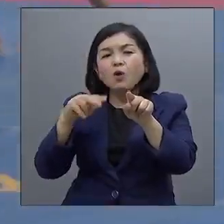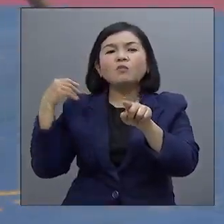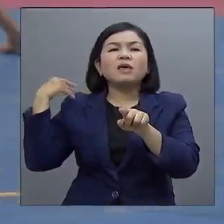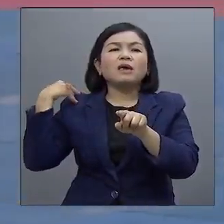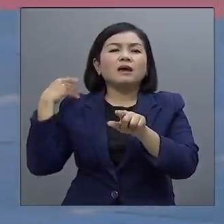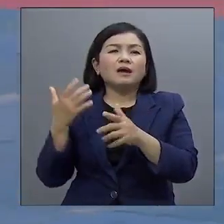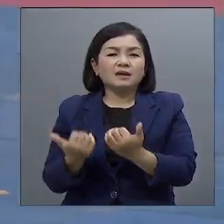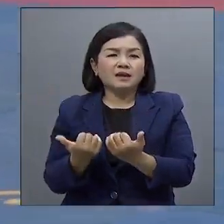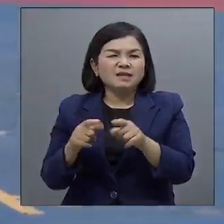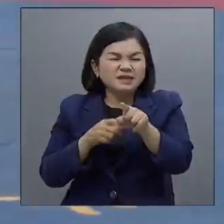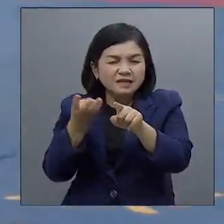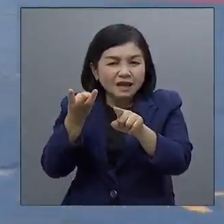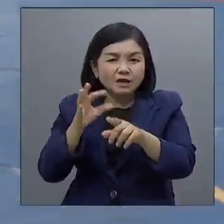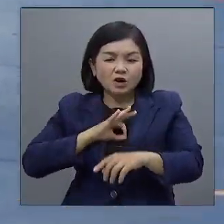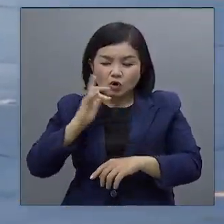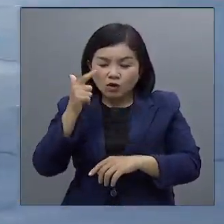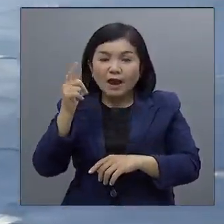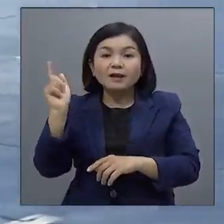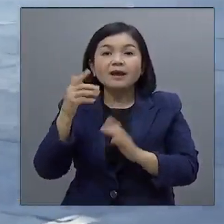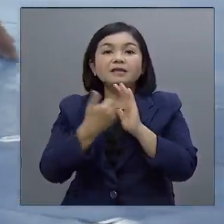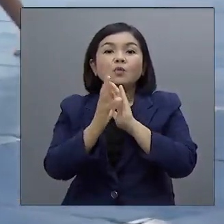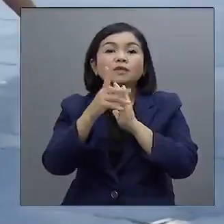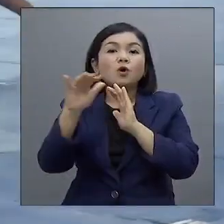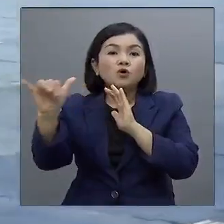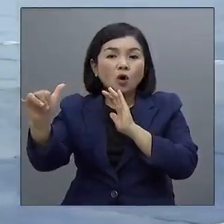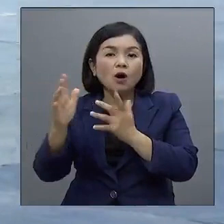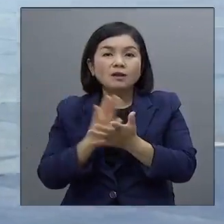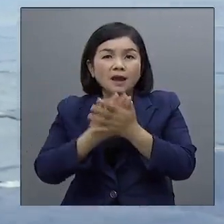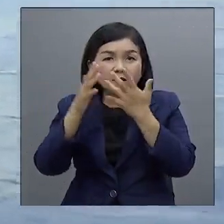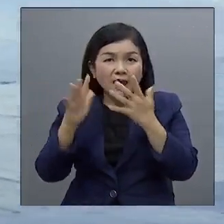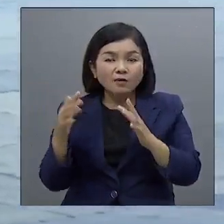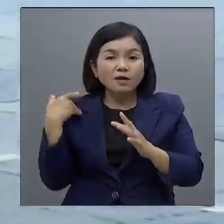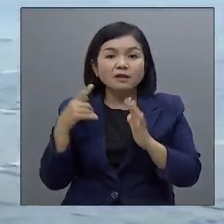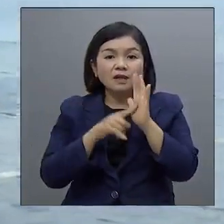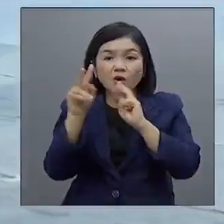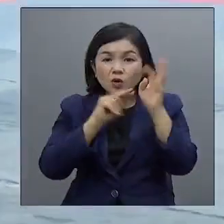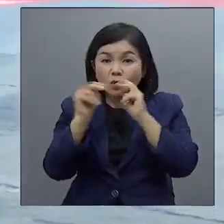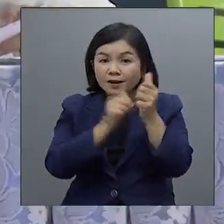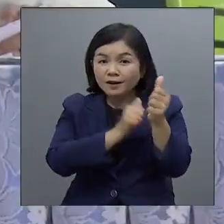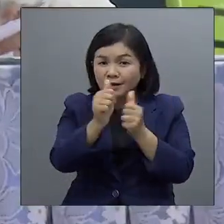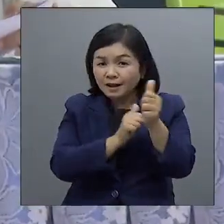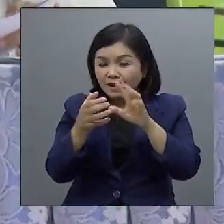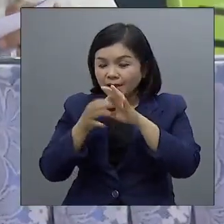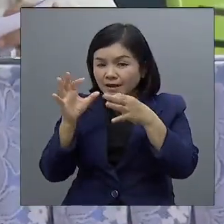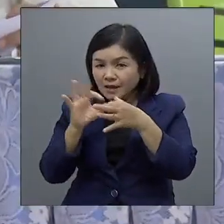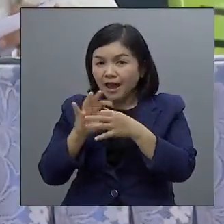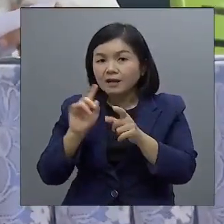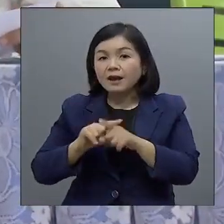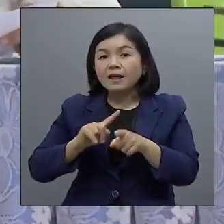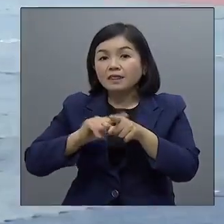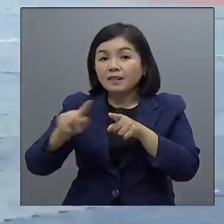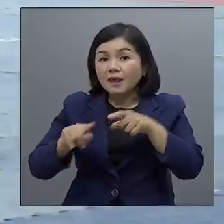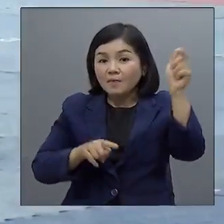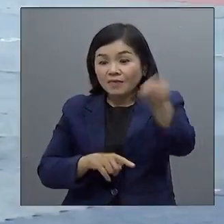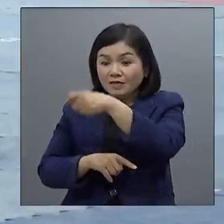ท่านั้นส่วนเหรียญทองแดงตกเป็นของชัยภูมิครับนอกจากกระบี่กระบองแล้วครับนครสวรรค์เกมครั้งนี้ก็ยังมีกีฬาดาบไทยเป็นกีฬาสาธิตอีกด้วย